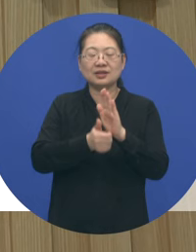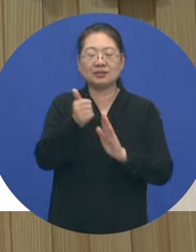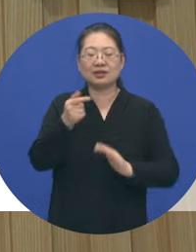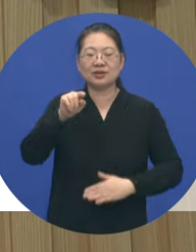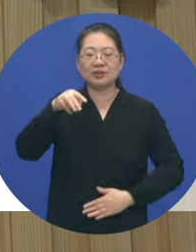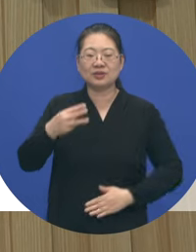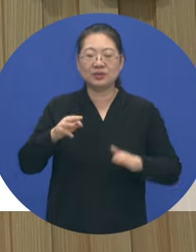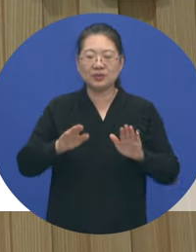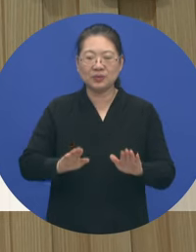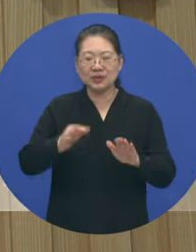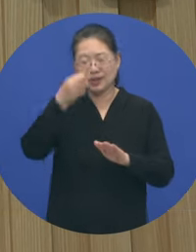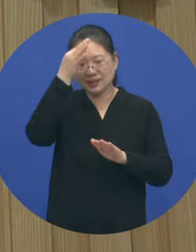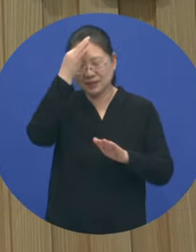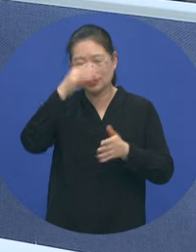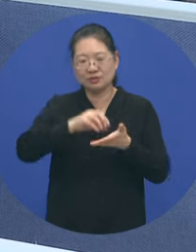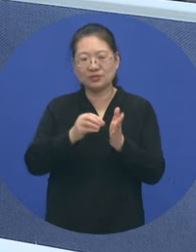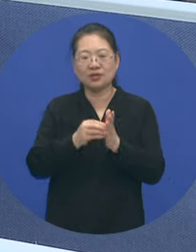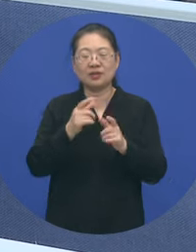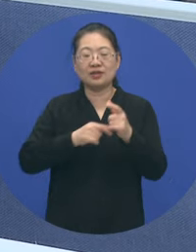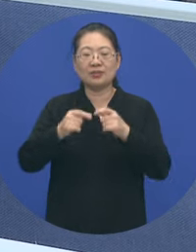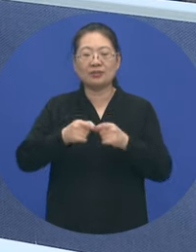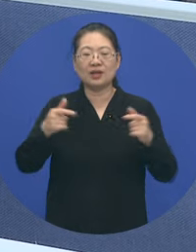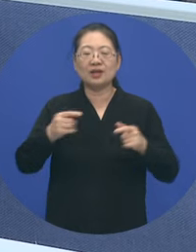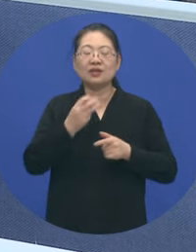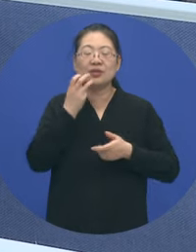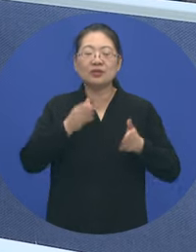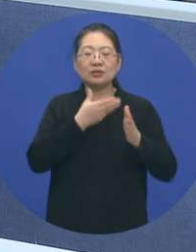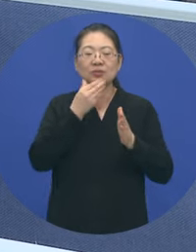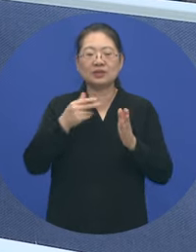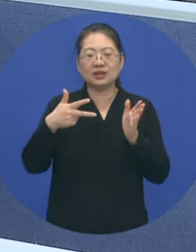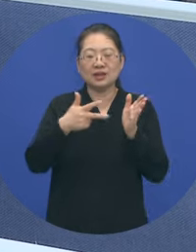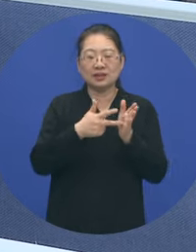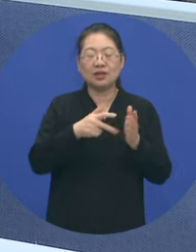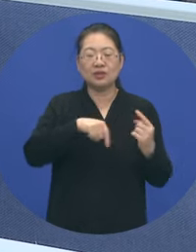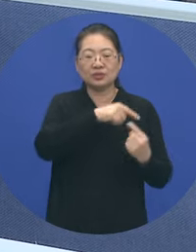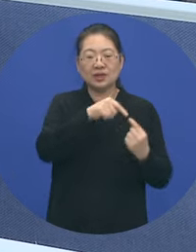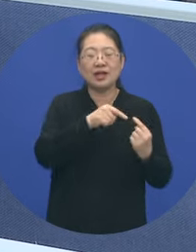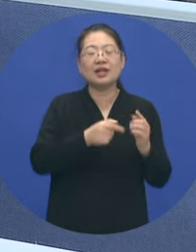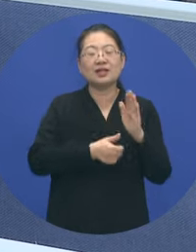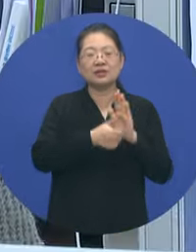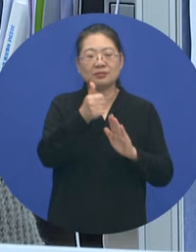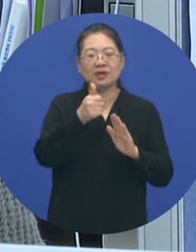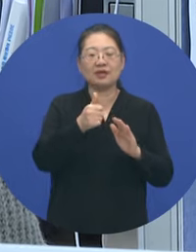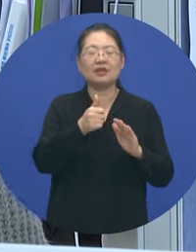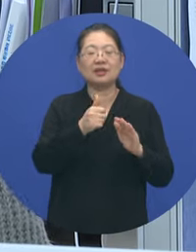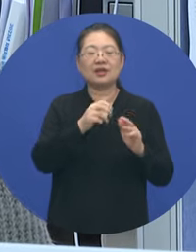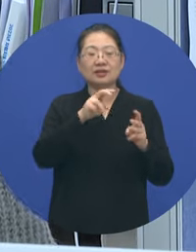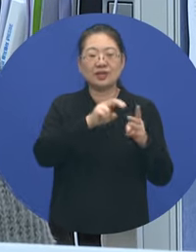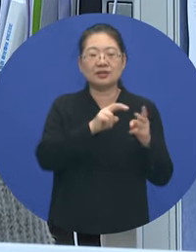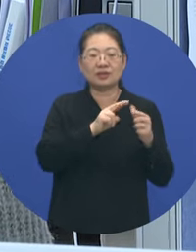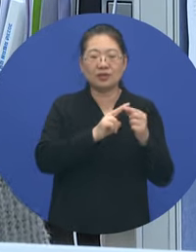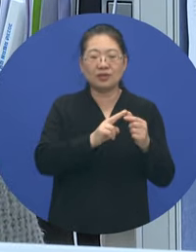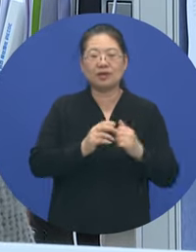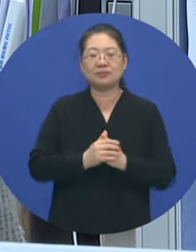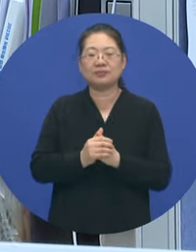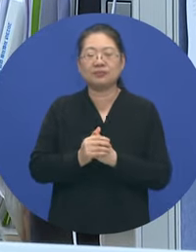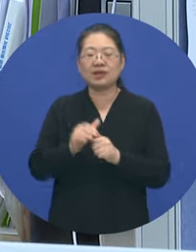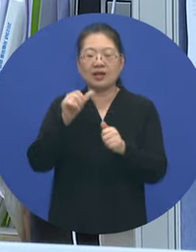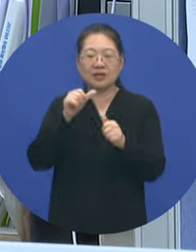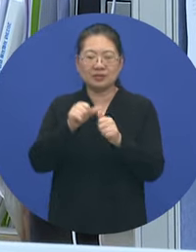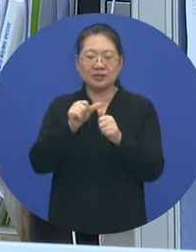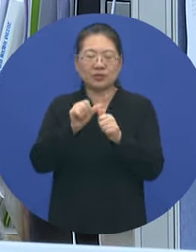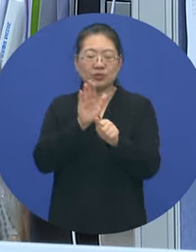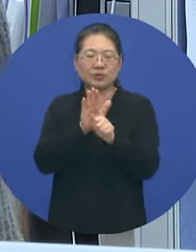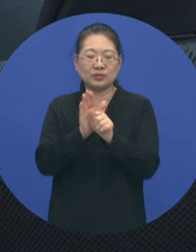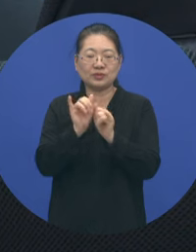기능과 규모를 더 확대합니다. 경기복지재단에서 운영하던 희망디딤돌센터와 민간위탁사업이었던 멘토멘티